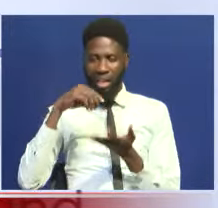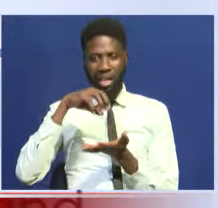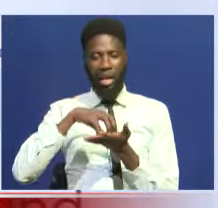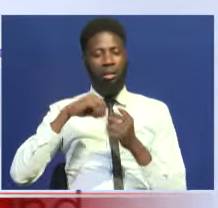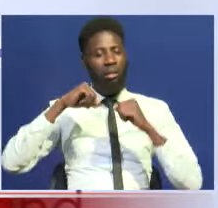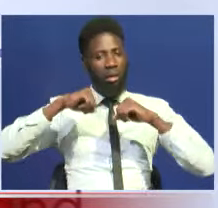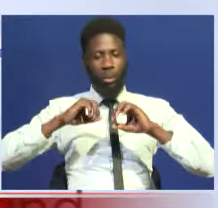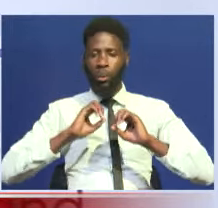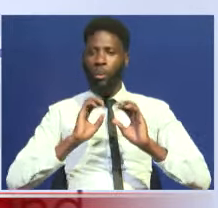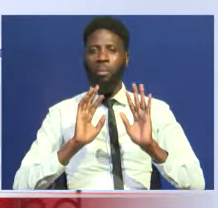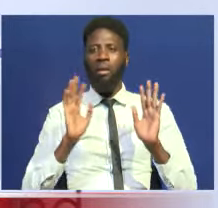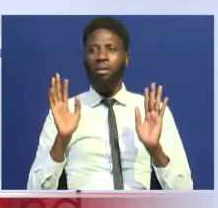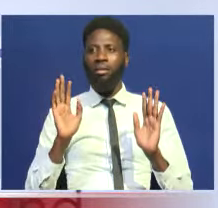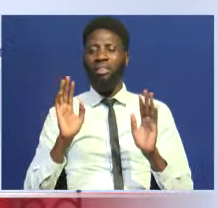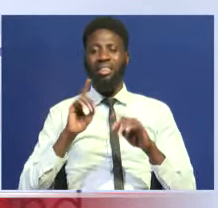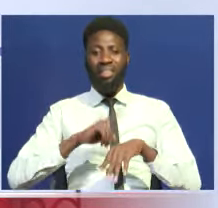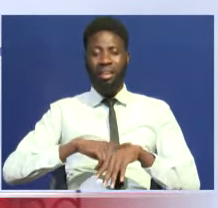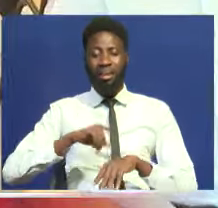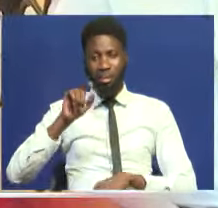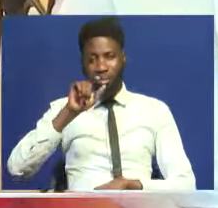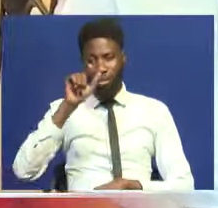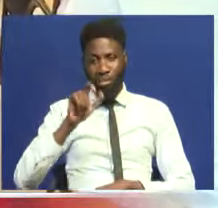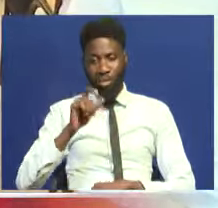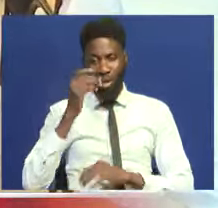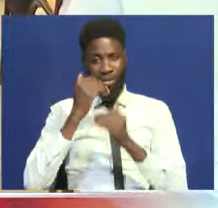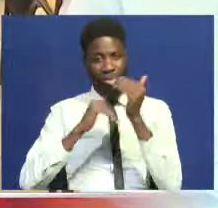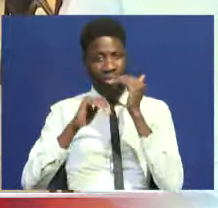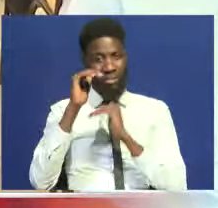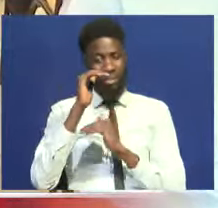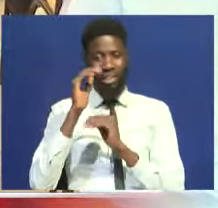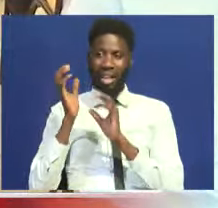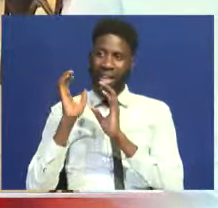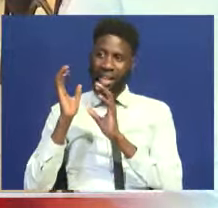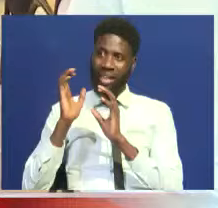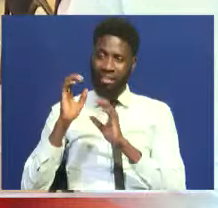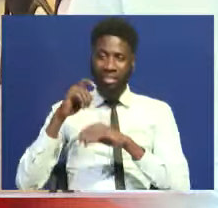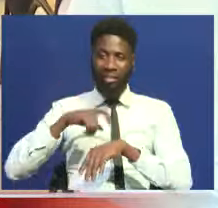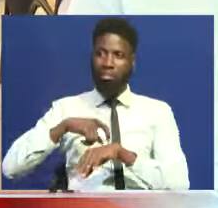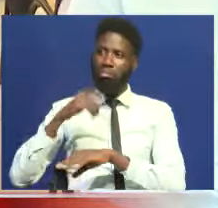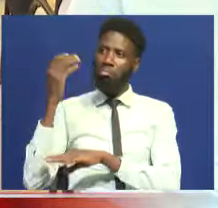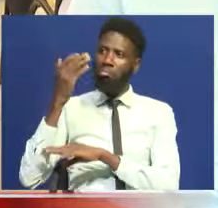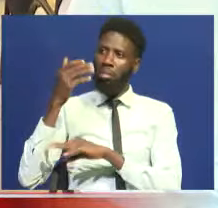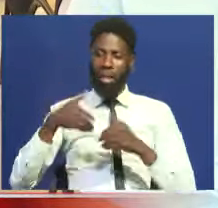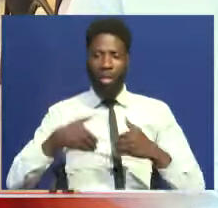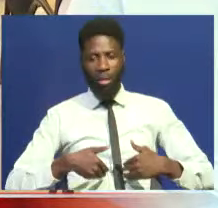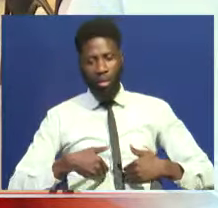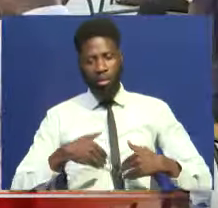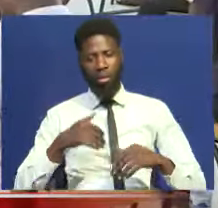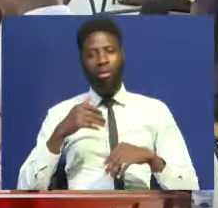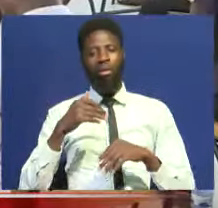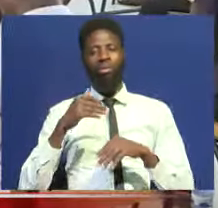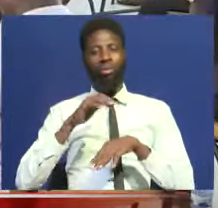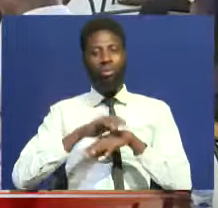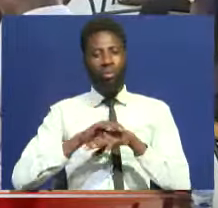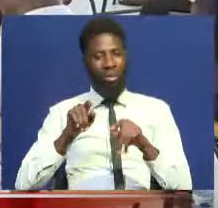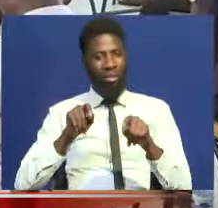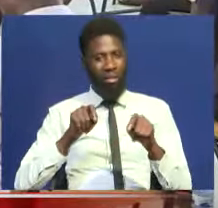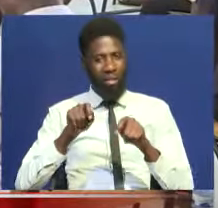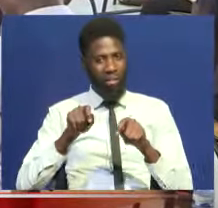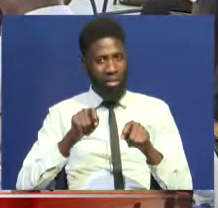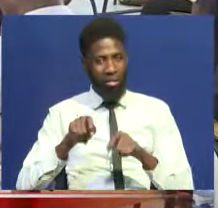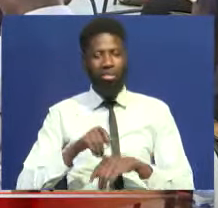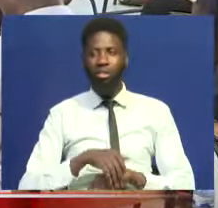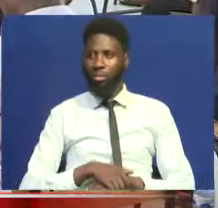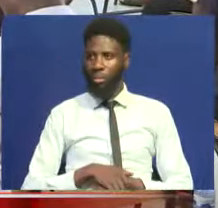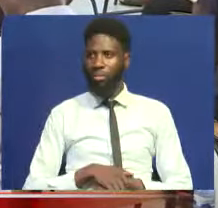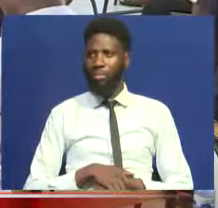Akizungumza katika chuo kikuu cha Pwani kaunti ya Kilifi wakati wa mhadhara kwa vijana kuhusu uongozi bora, afisa mkuu